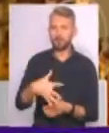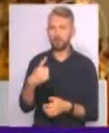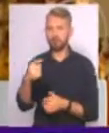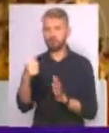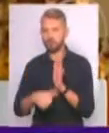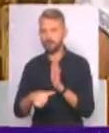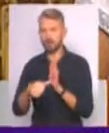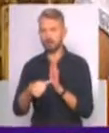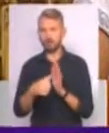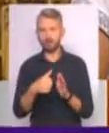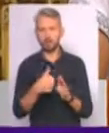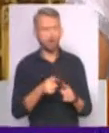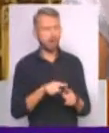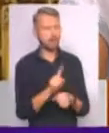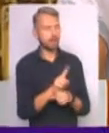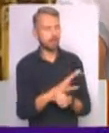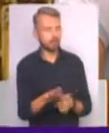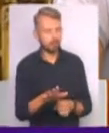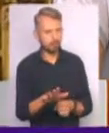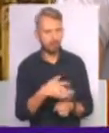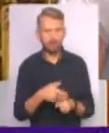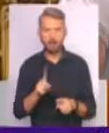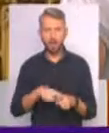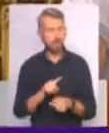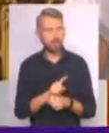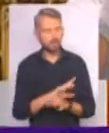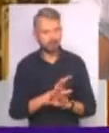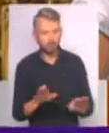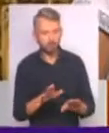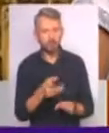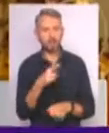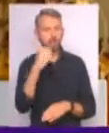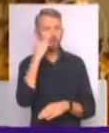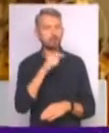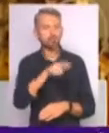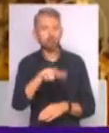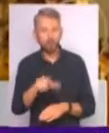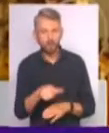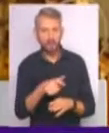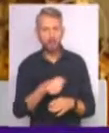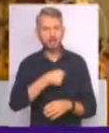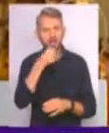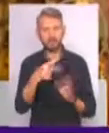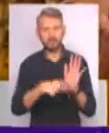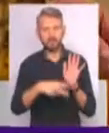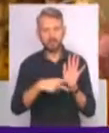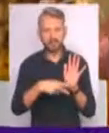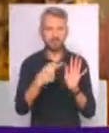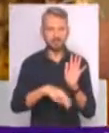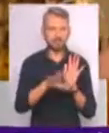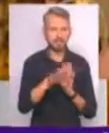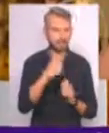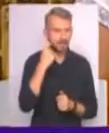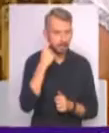150-160 в 60 років. Це не норма. Це, ну, от, це вже... Это не норма. Для пожилих людей, там, старше